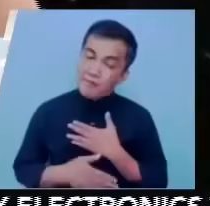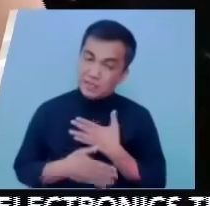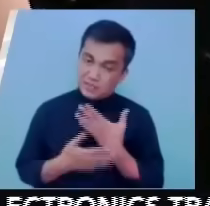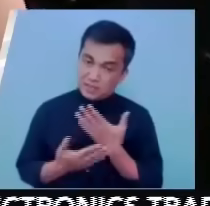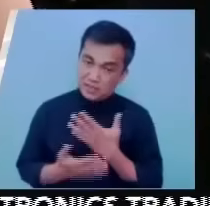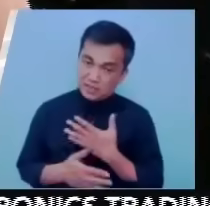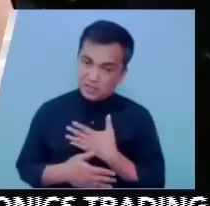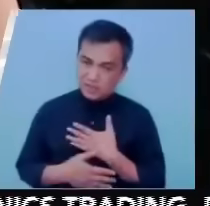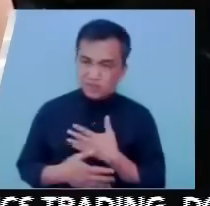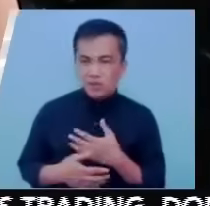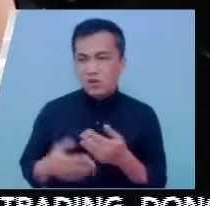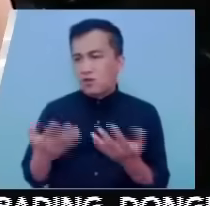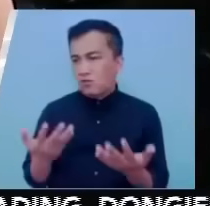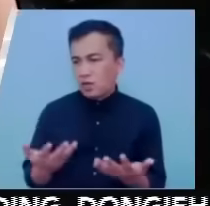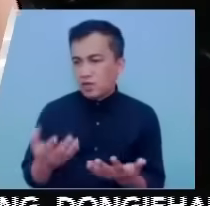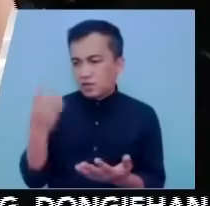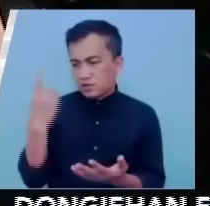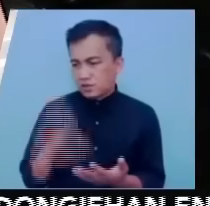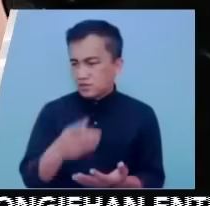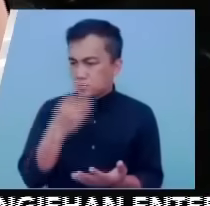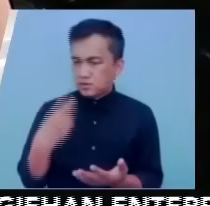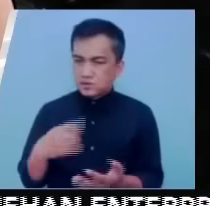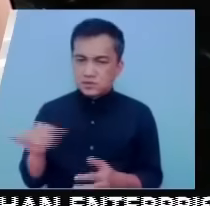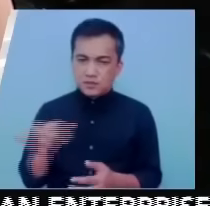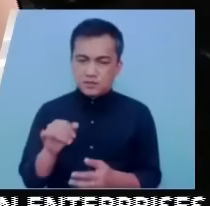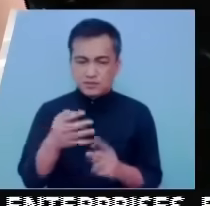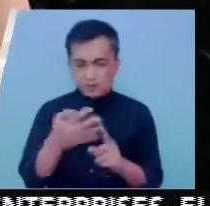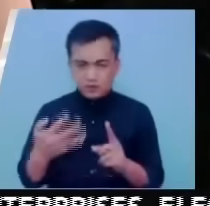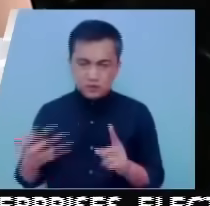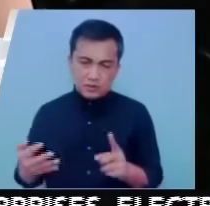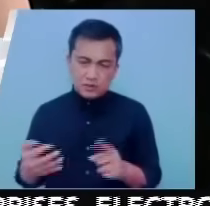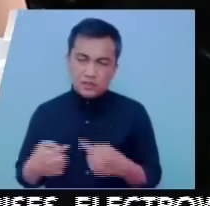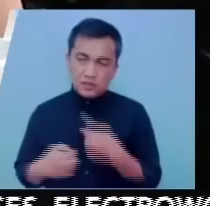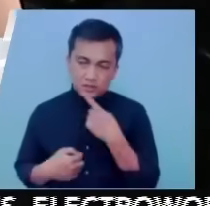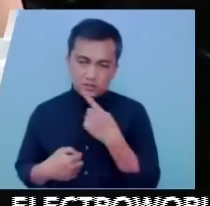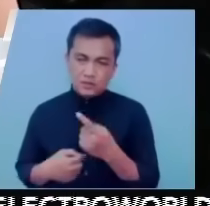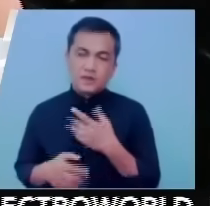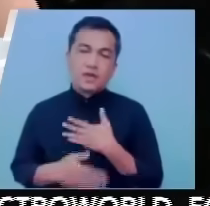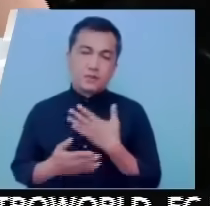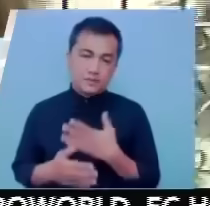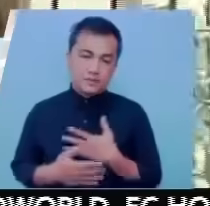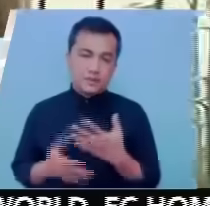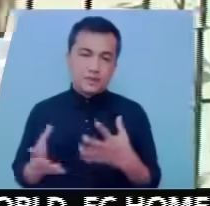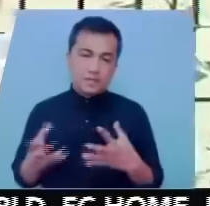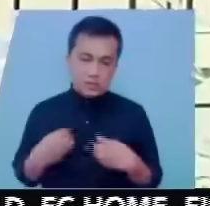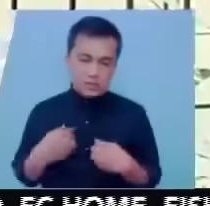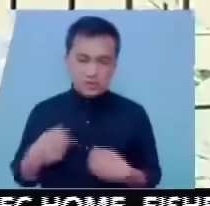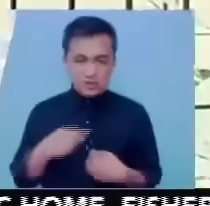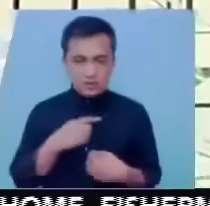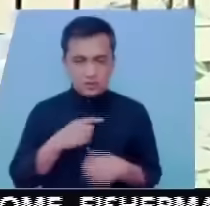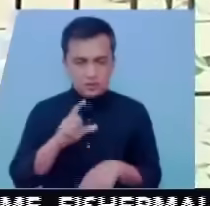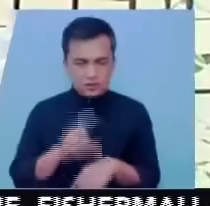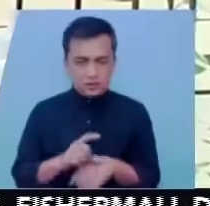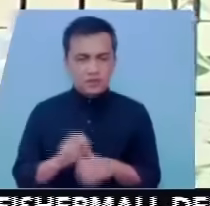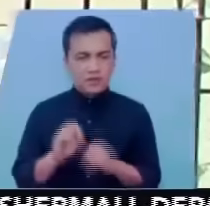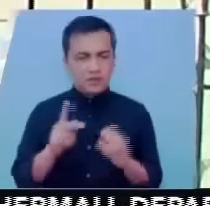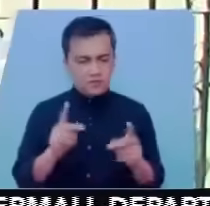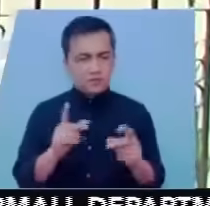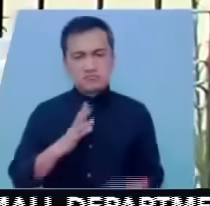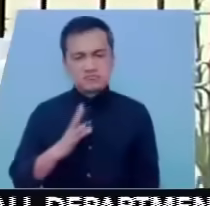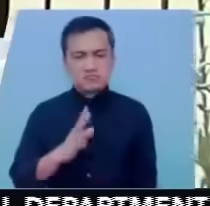discrimination sa katulad namin ni lgbt yun masasabi ko Basta masaya at least natanggap na rin kami sa simbahan okay okay talaga